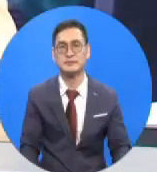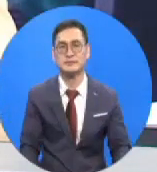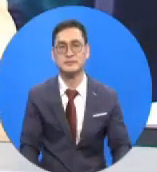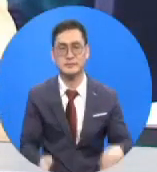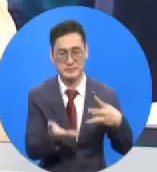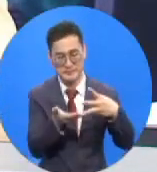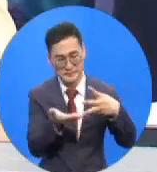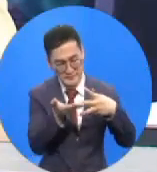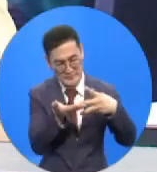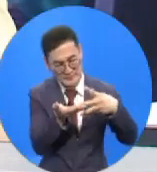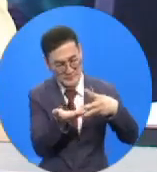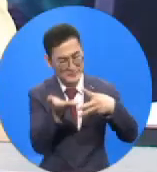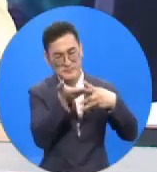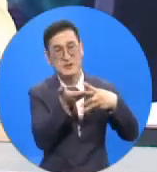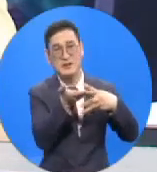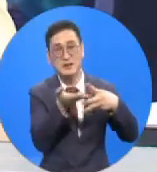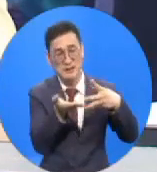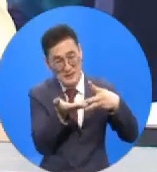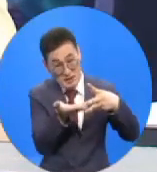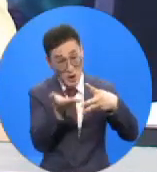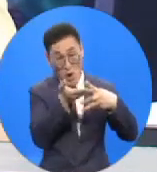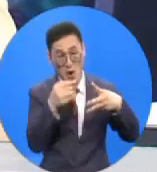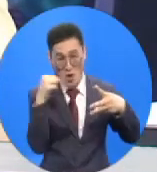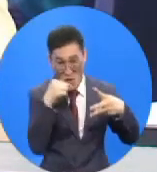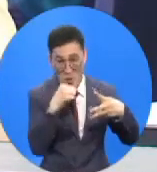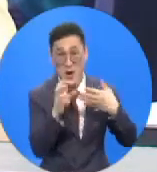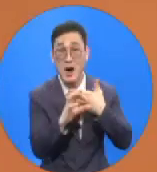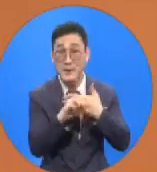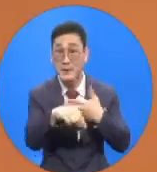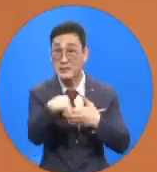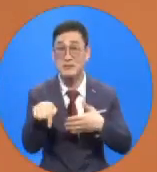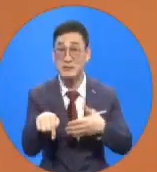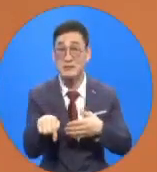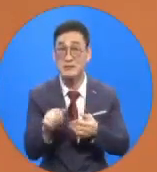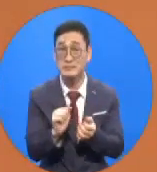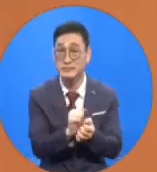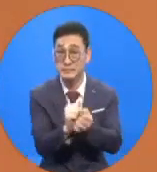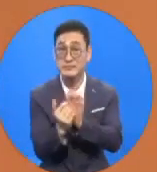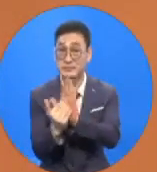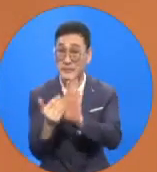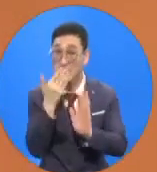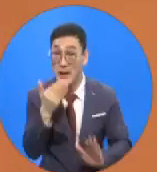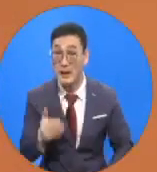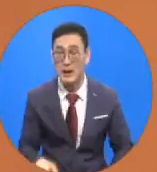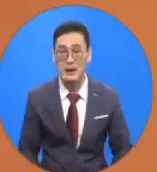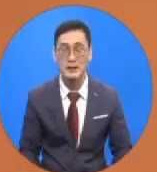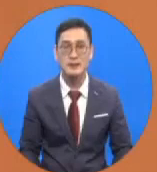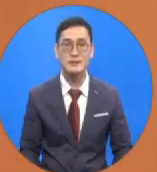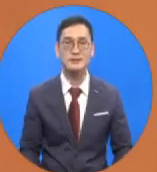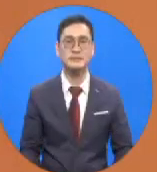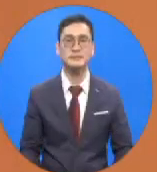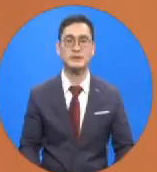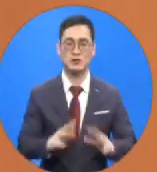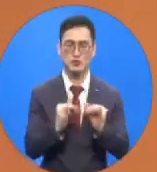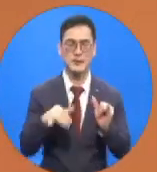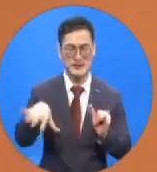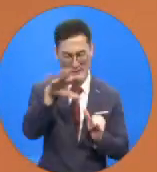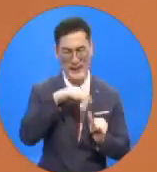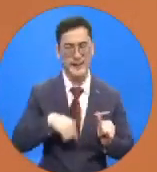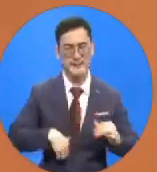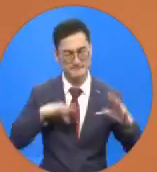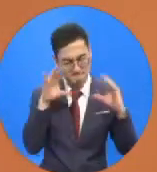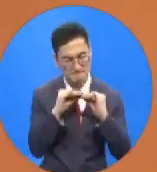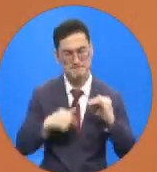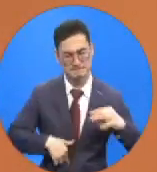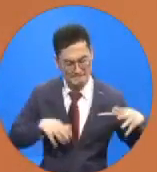단계 어떻게 확증 세를 좀 잡을 수 있을 것 같으세요 어 국민들이 다 협재 를 하시면 어느정도 좋아질 수 있습니다 뭐